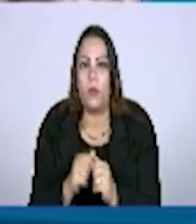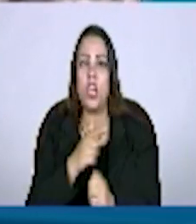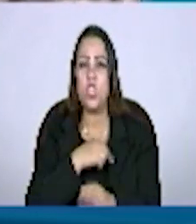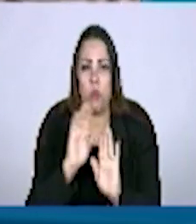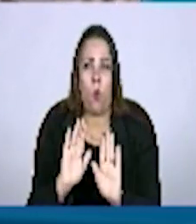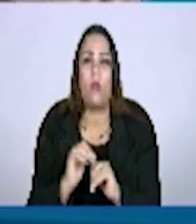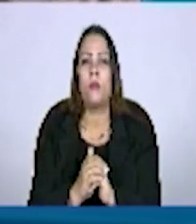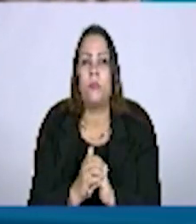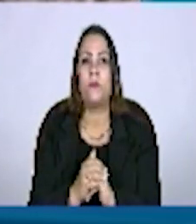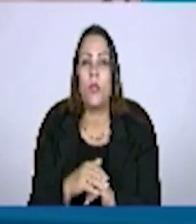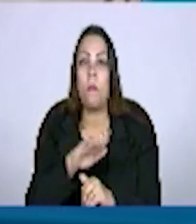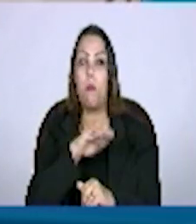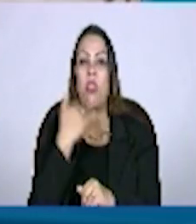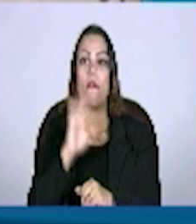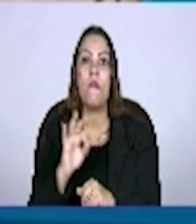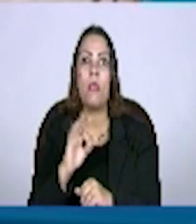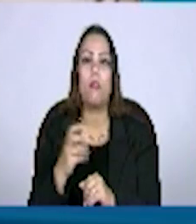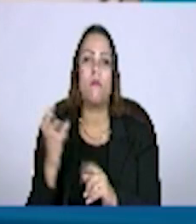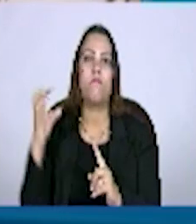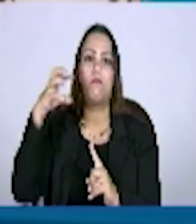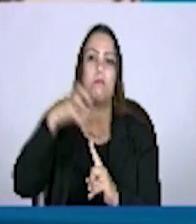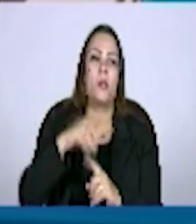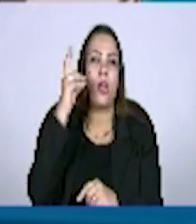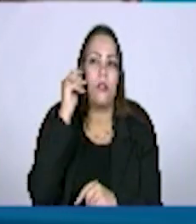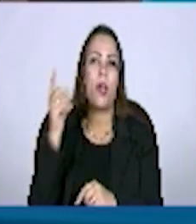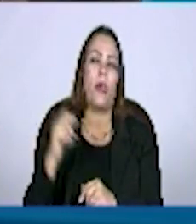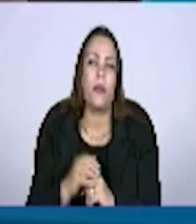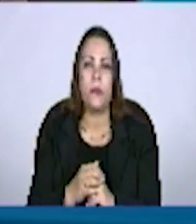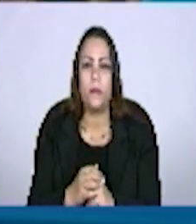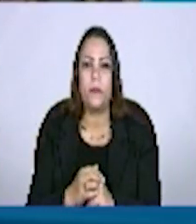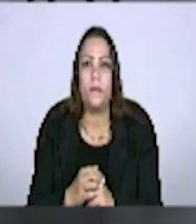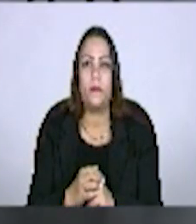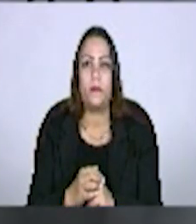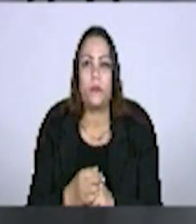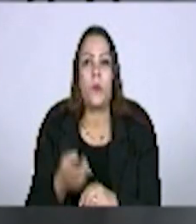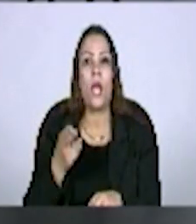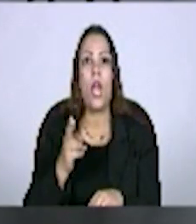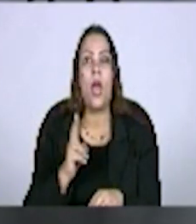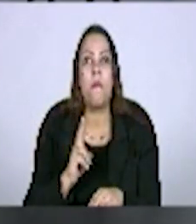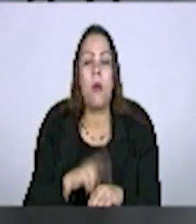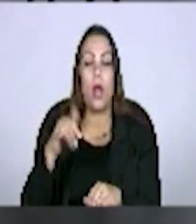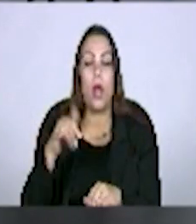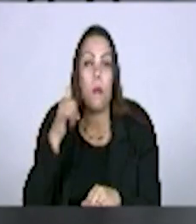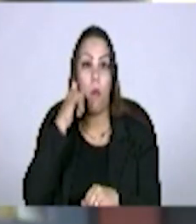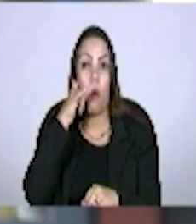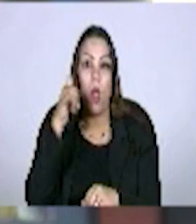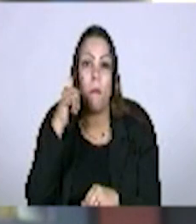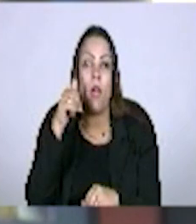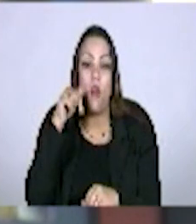العالمي قتلوا في غاره اسرائيليه وطبعا ا خلال هذه